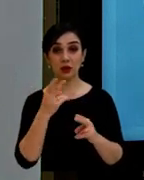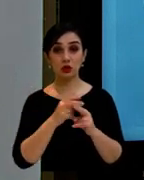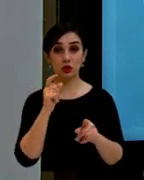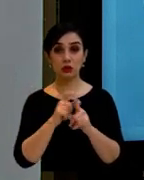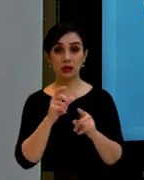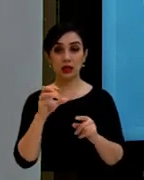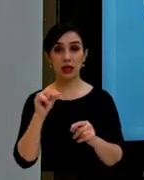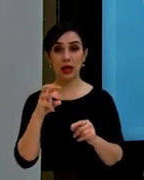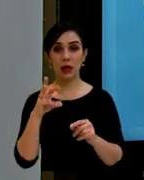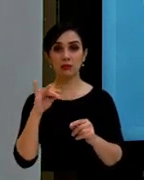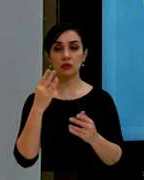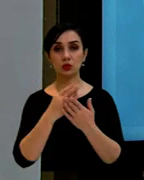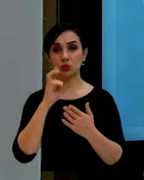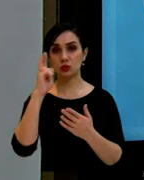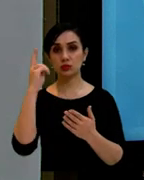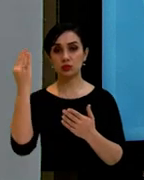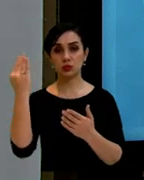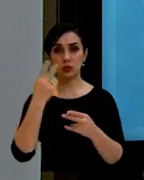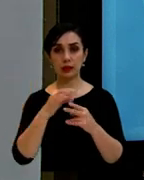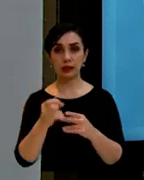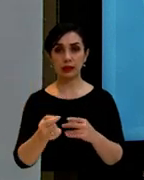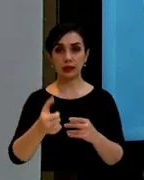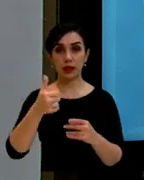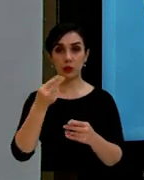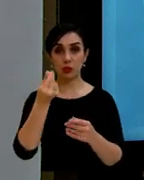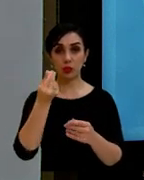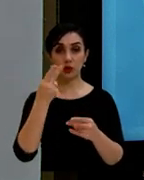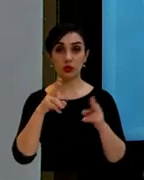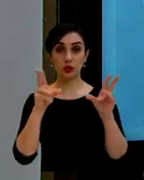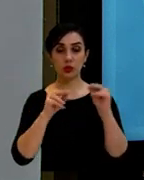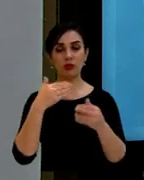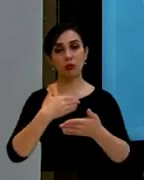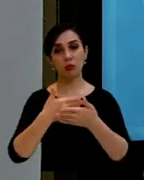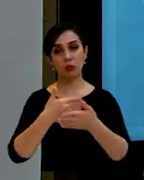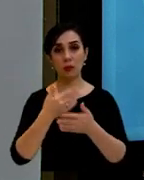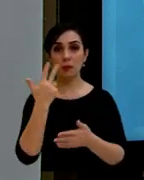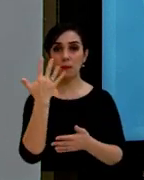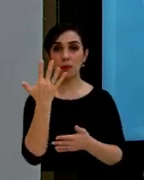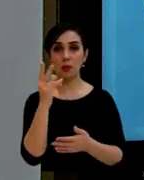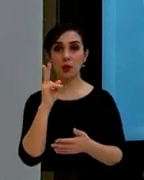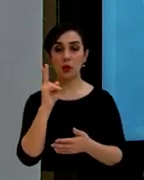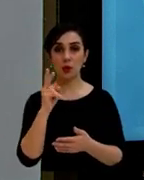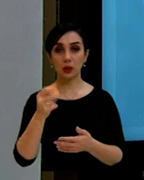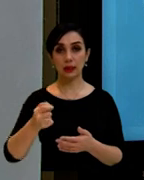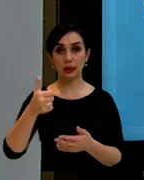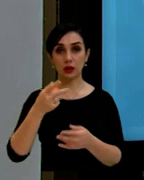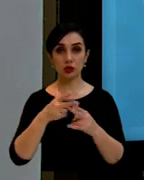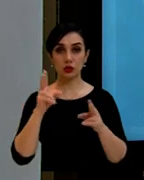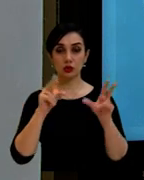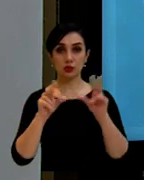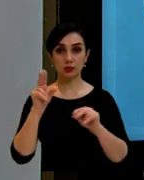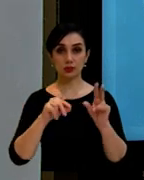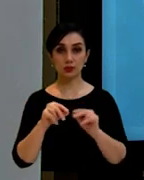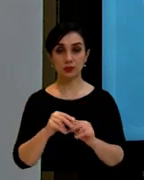bo'lgan, ya'ni amirlarga xos bo'lgan tanga pul hisoblanadi va taxminan 5 tiyinga teng deyiladi lug'atlarimizda.